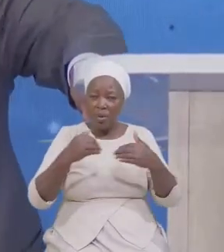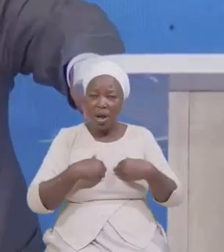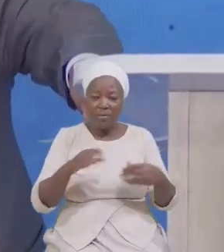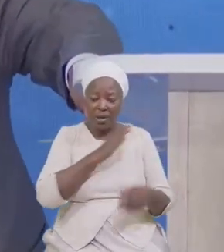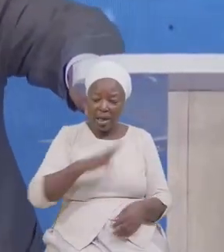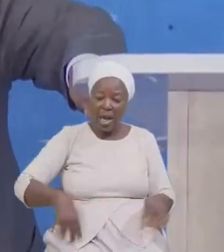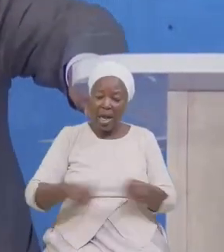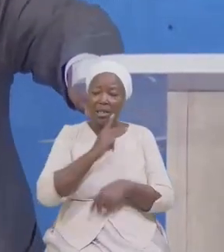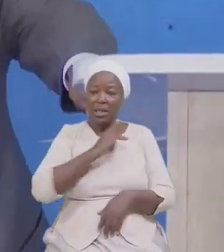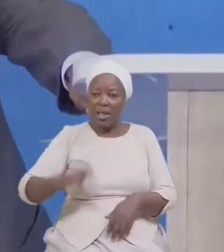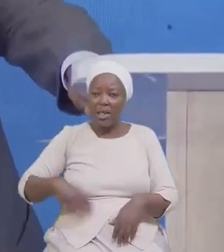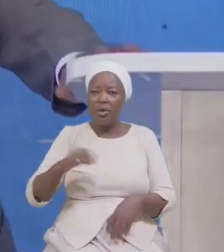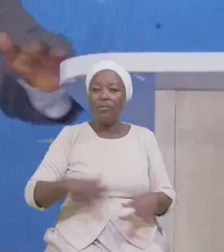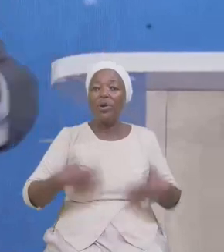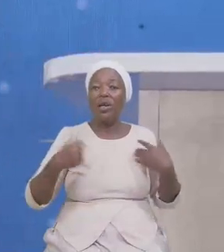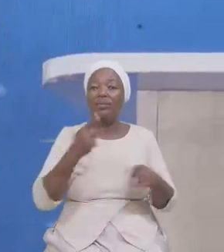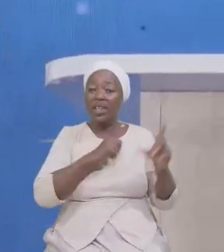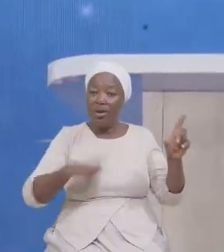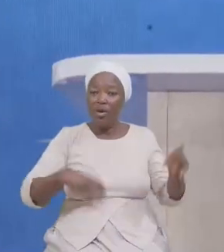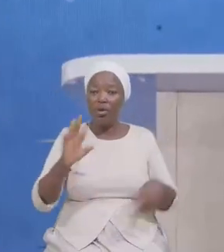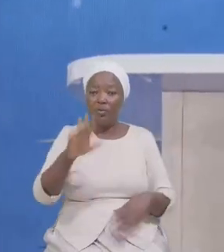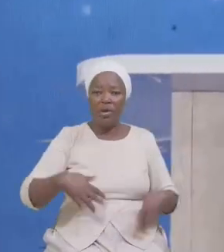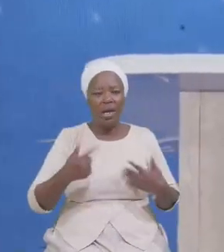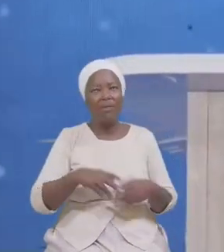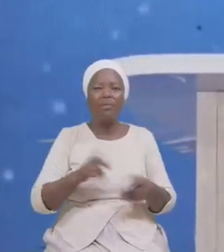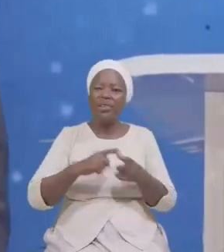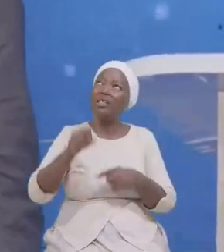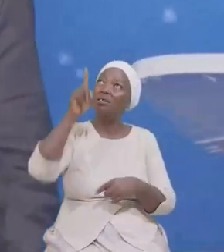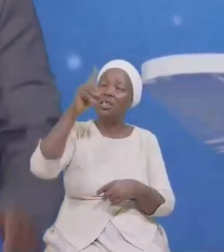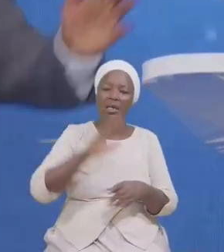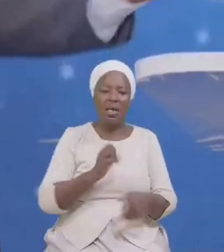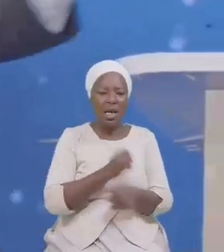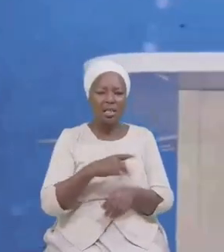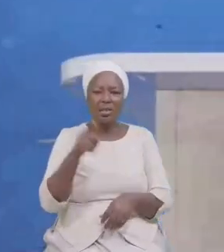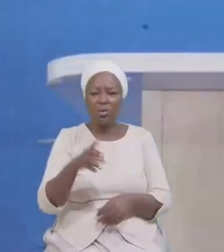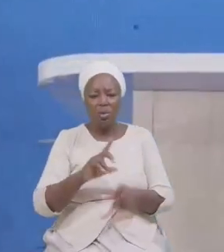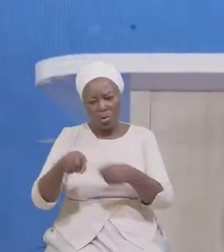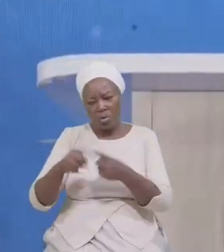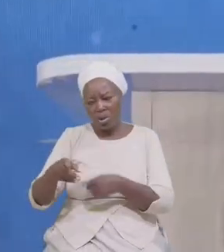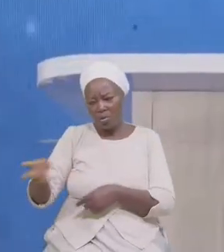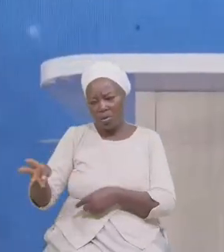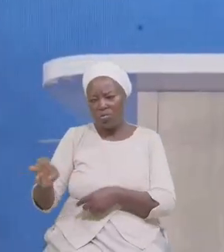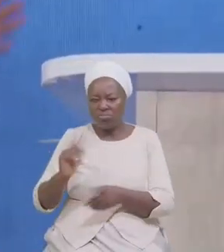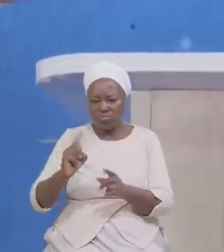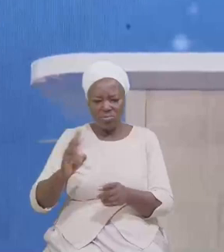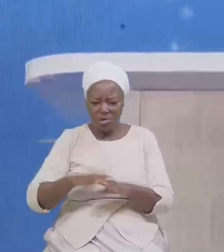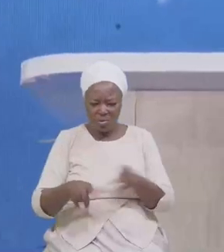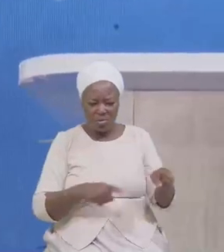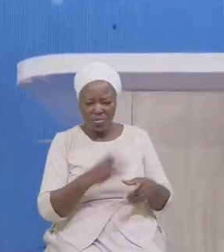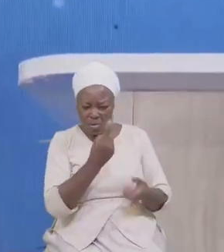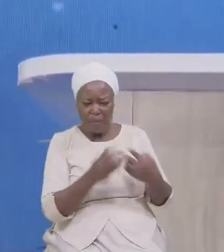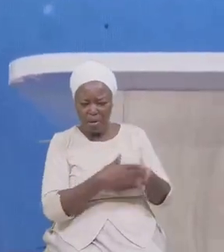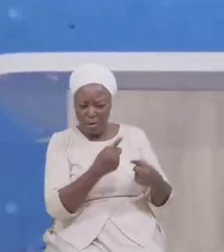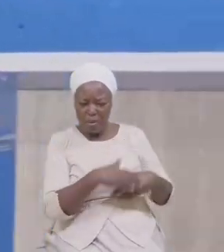le roi de ta vie, celui qui est Seigneur de ta vie te conseille, va dans telle voie, ne va pas là-bas, va dans telle direction,